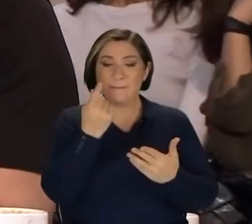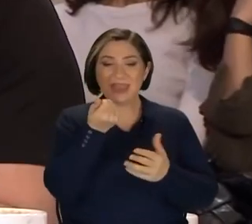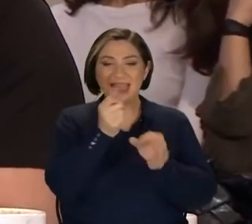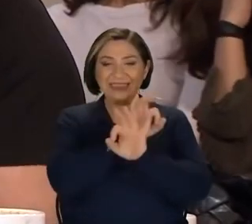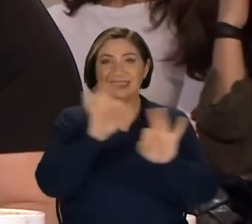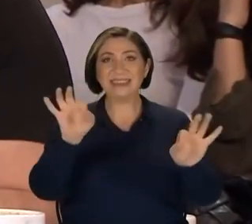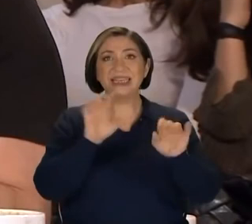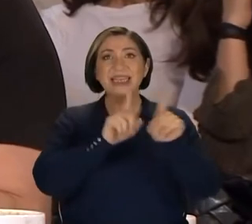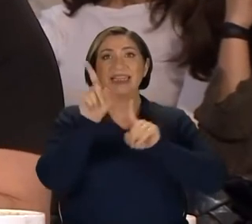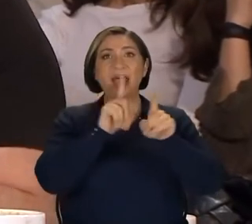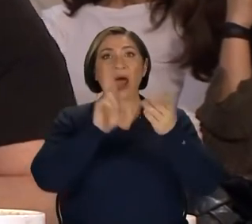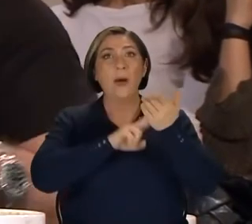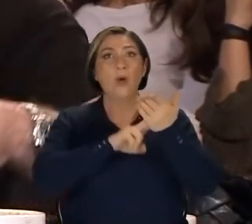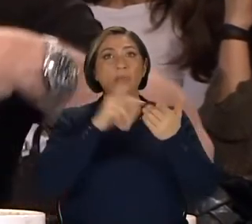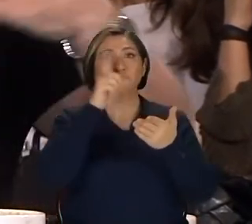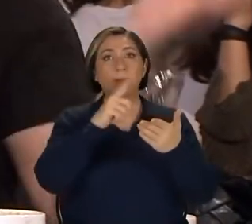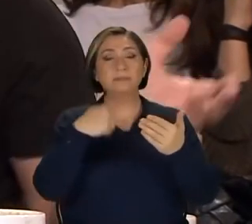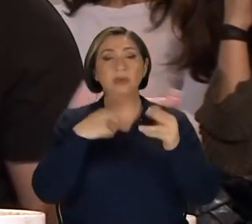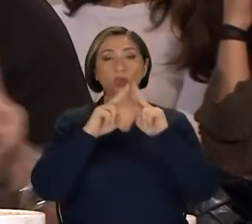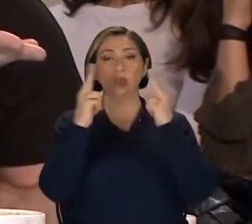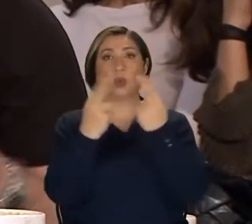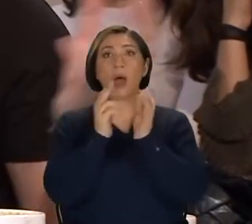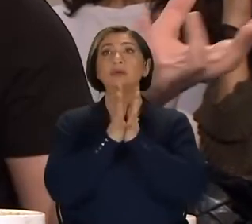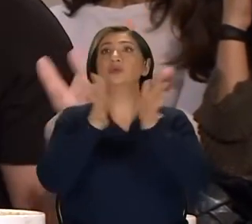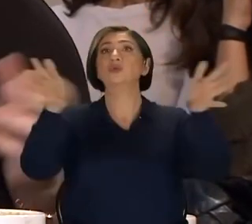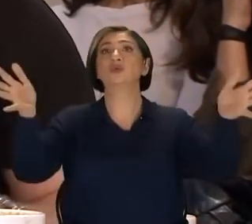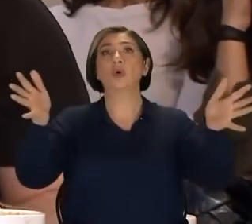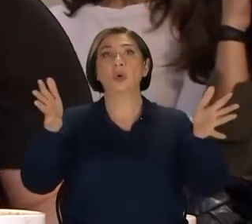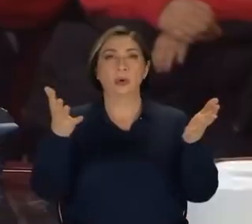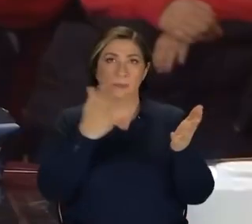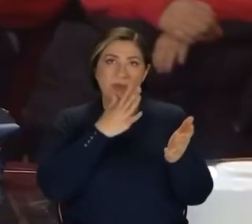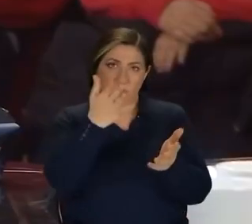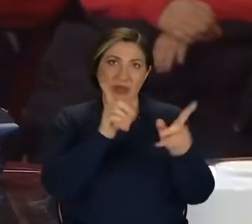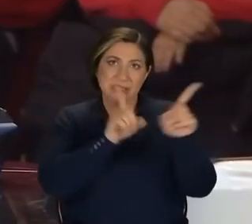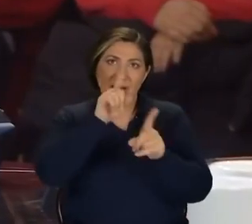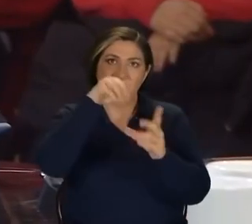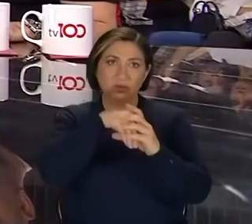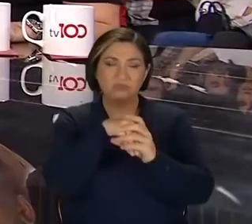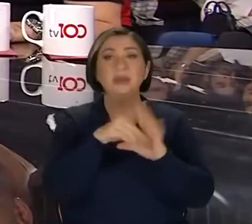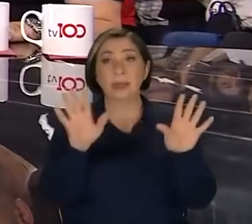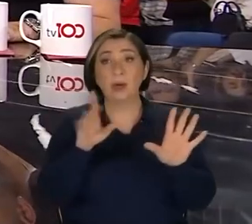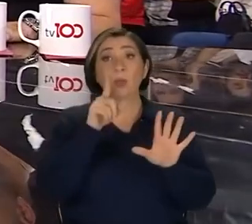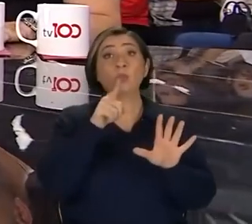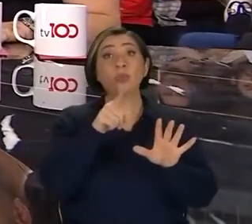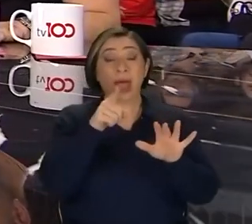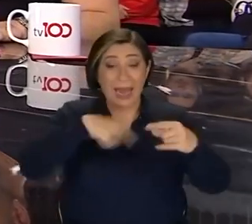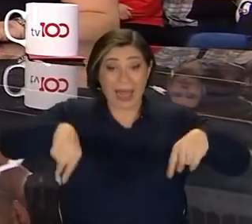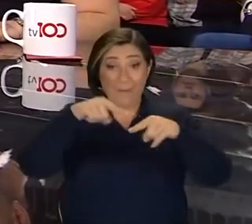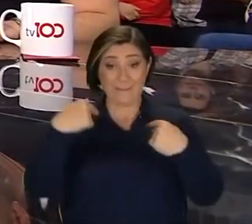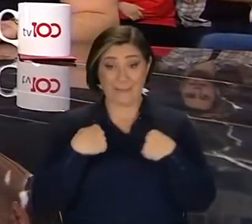bedelsiz yalnızca internet aboneliğimiz sayesinde bize dünyaları açıyor. Bir sürü platform var. Evet. Burası bir gerçek. Şimdi bunlarla bizim